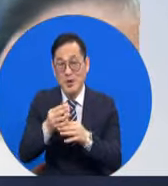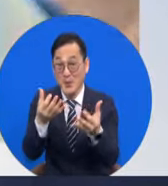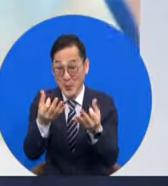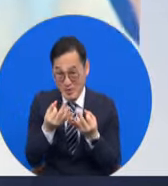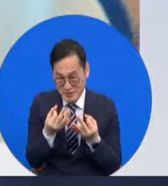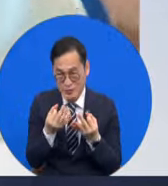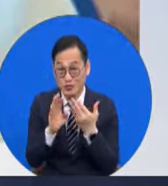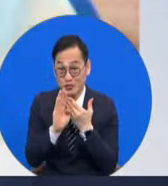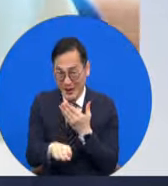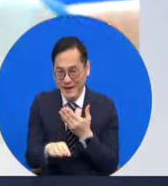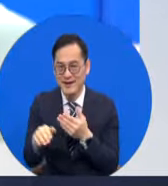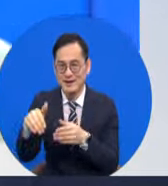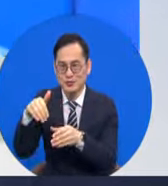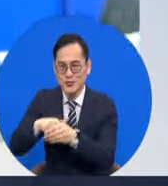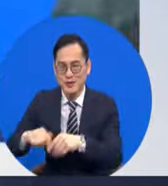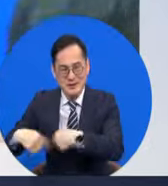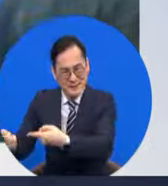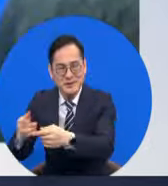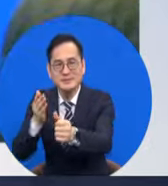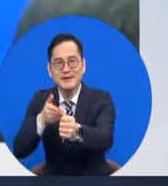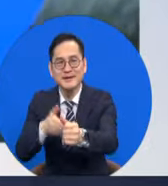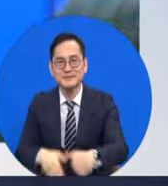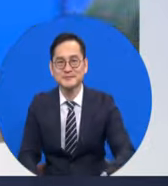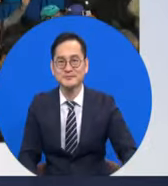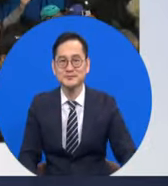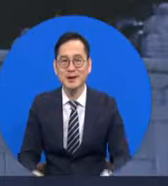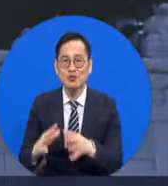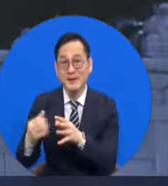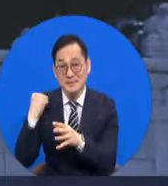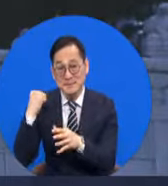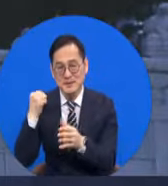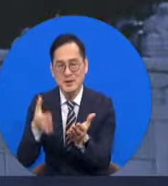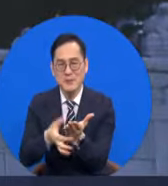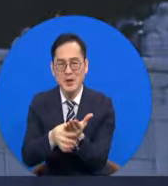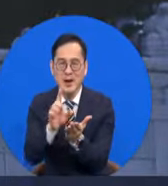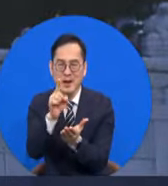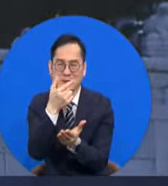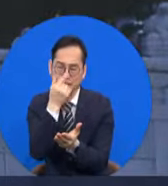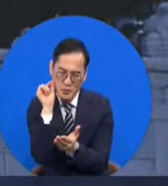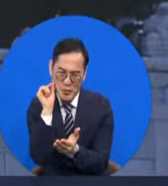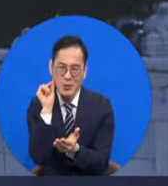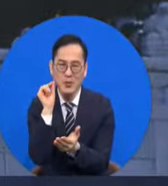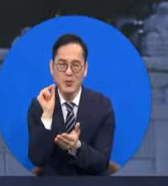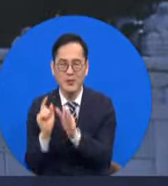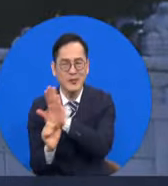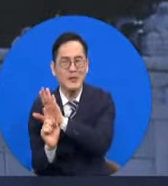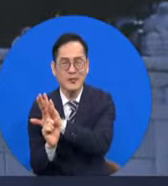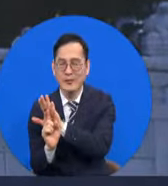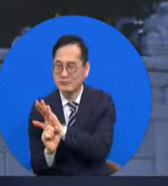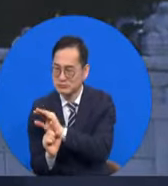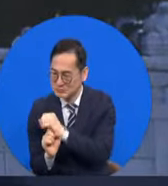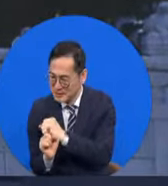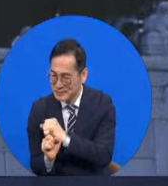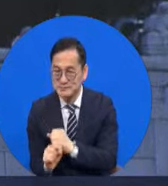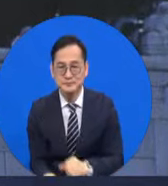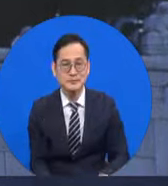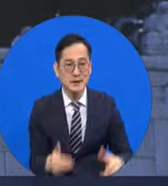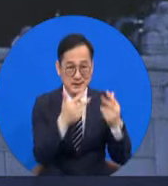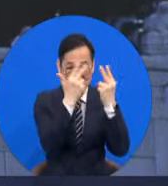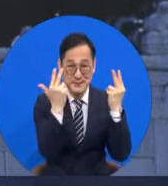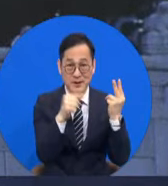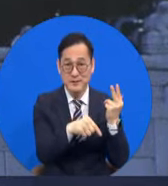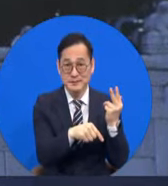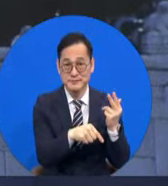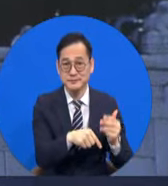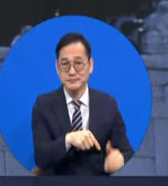투표를 해주십사 그런 부탁 말씀드립니다. 예, 국민의힘 입장에서 정말 한 표가 부족하다라는 메시지다. 이재명 대표도 비슷한